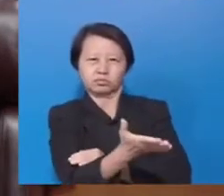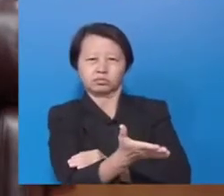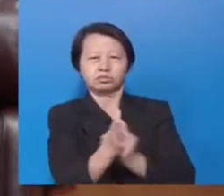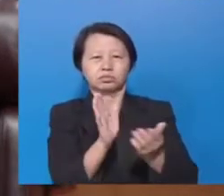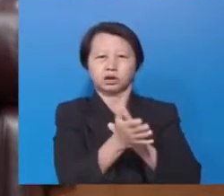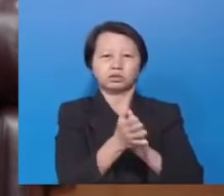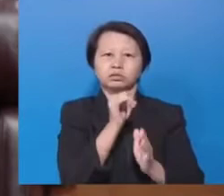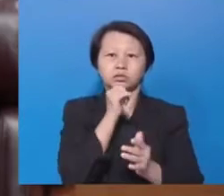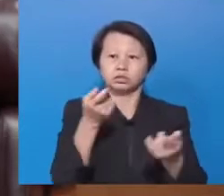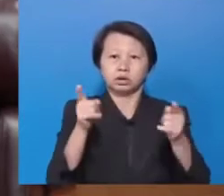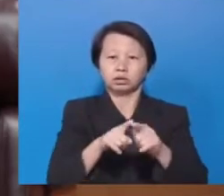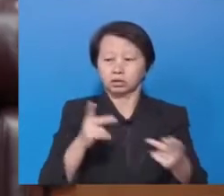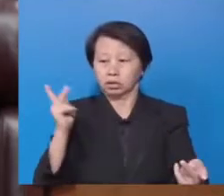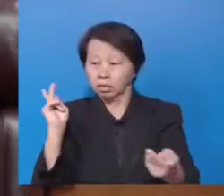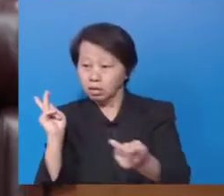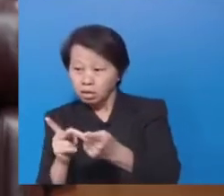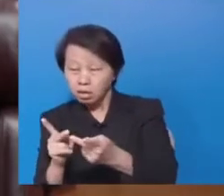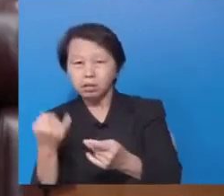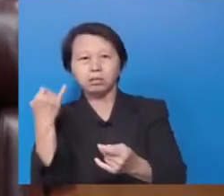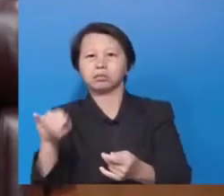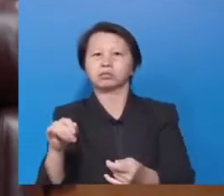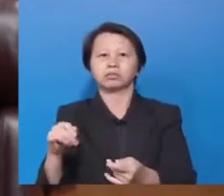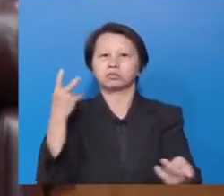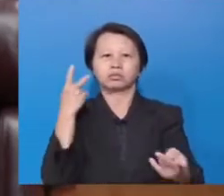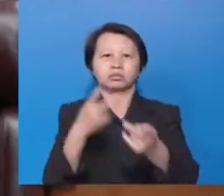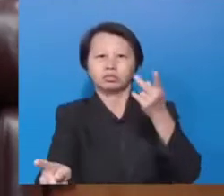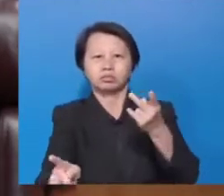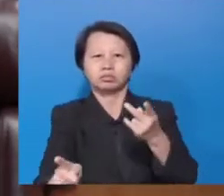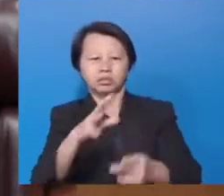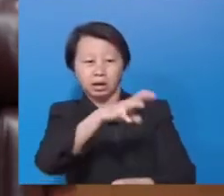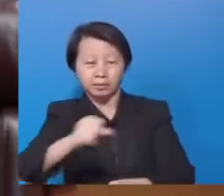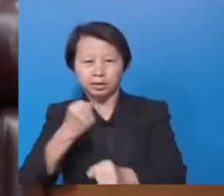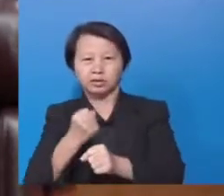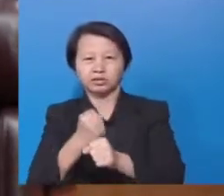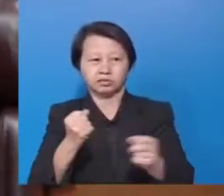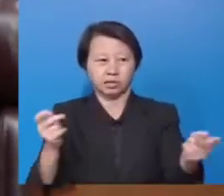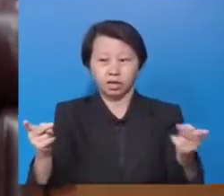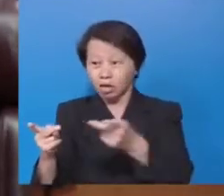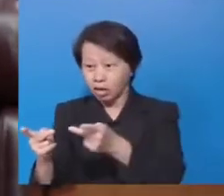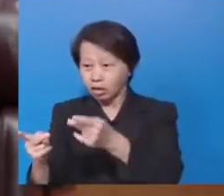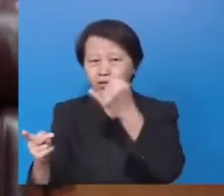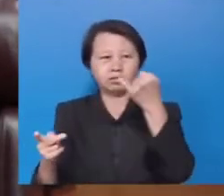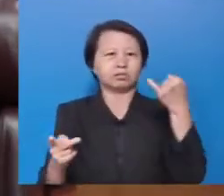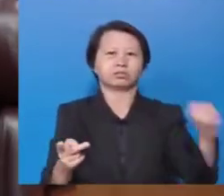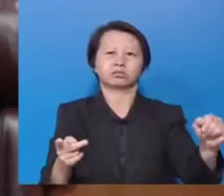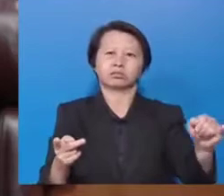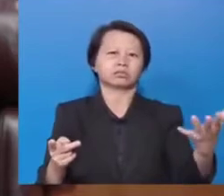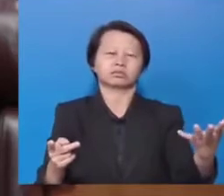tidak akan beku penyesuaian dalam pemohonan ataupun pengambilan pekerjaan